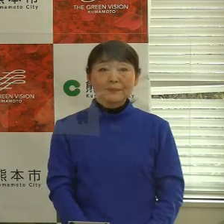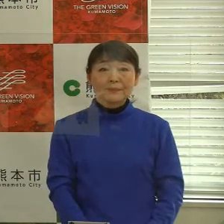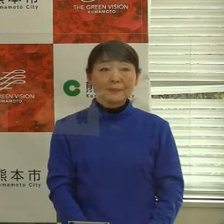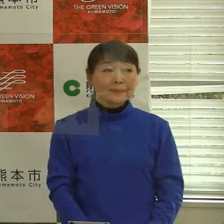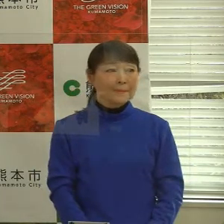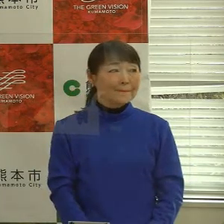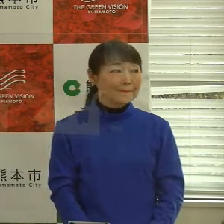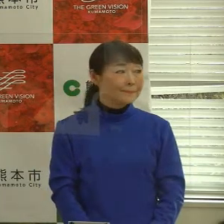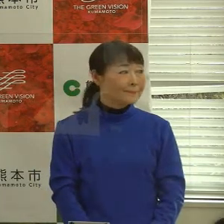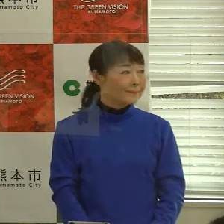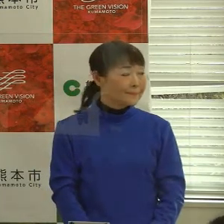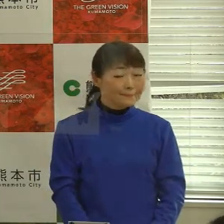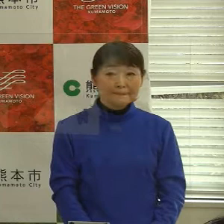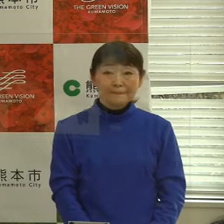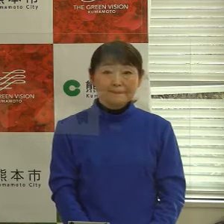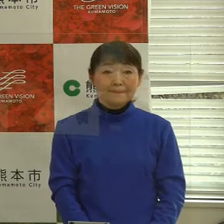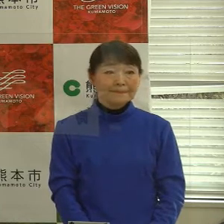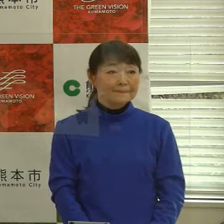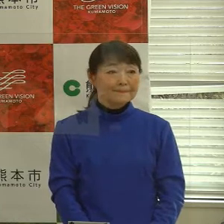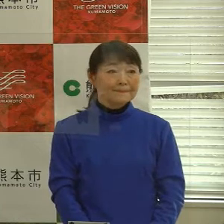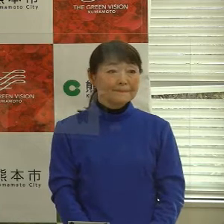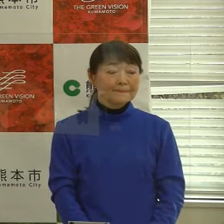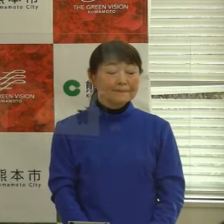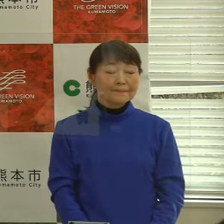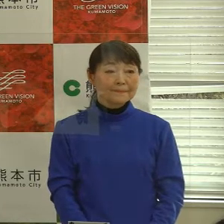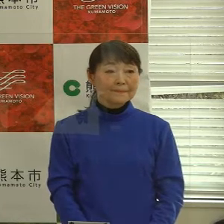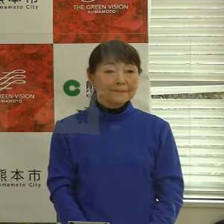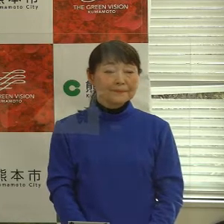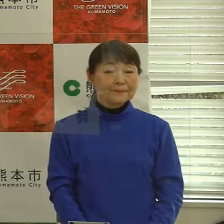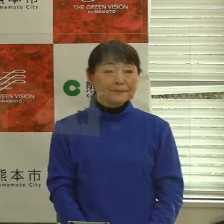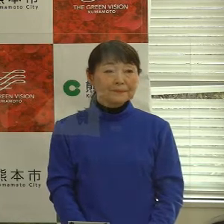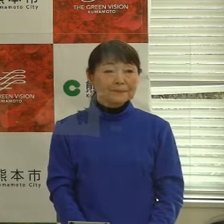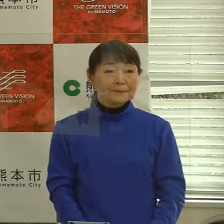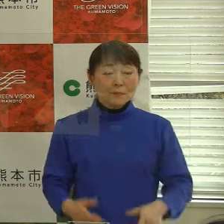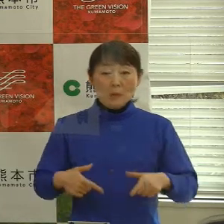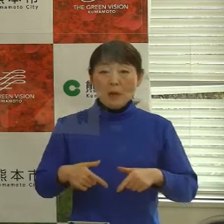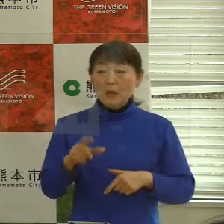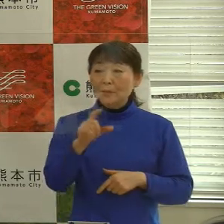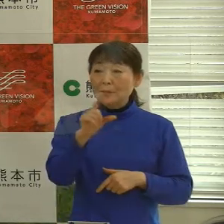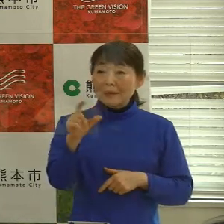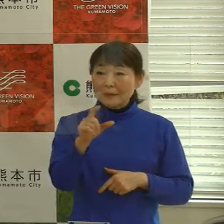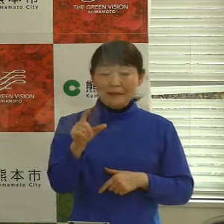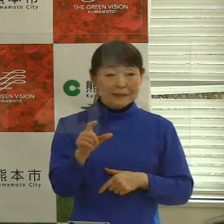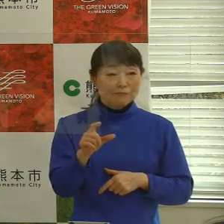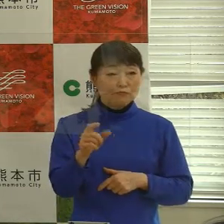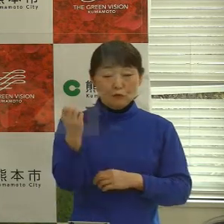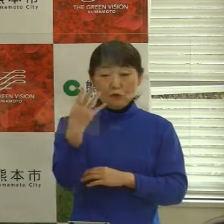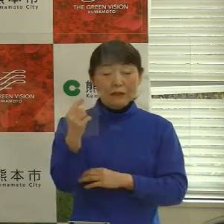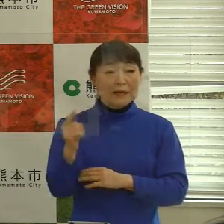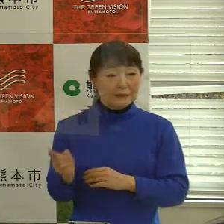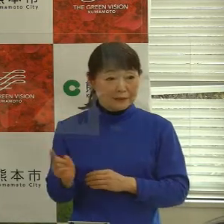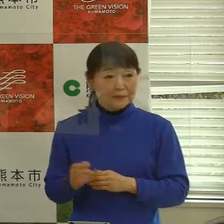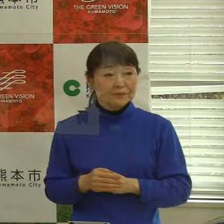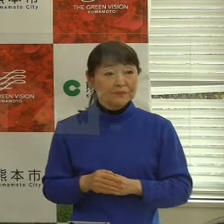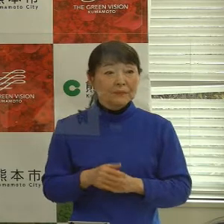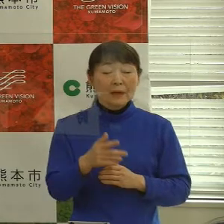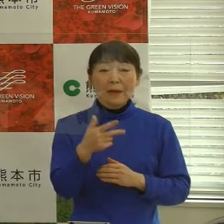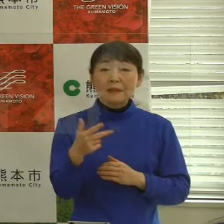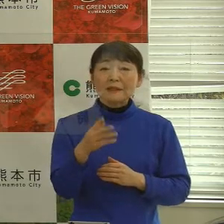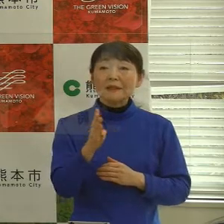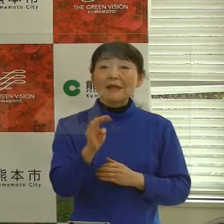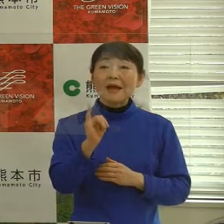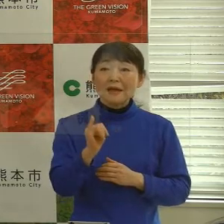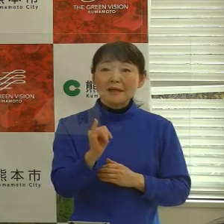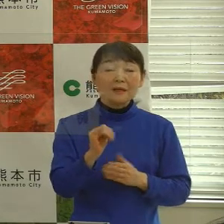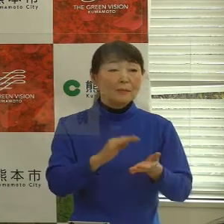どうぞ。はい、どうぞ。じゃあ、マイクを。 熊谷新聞の林田と申します。慈恵病院の内密出産につい